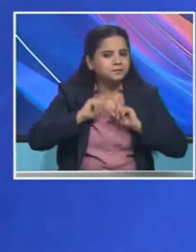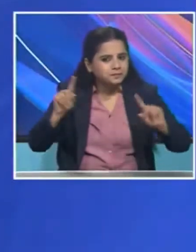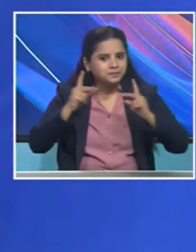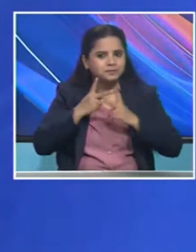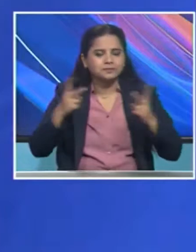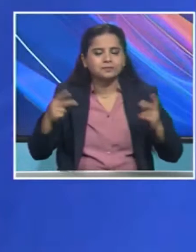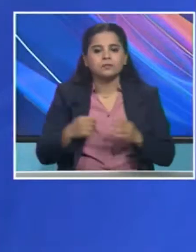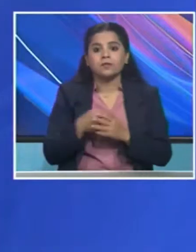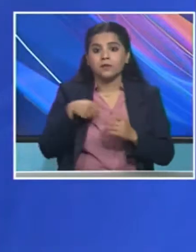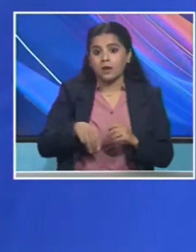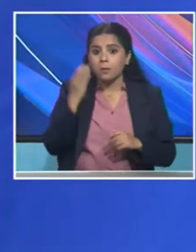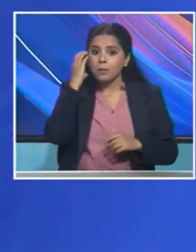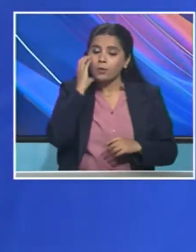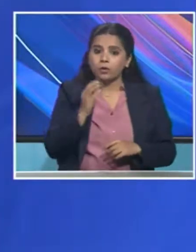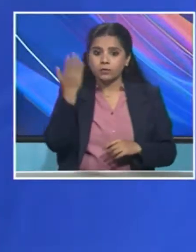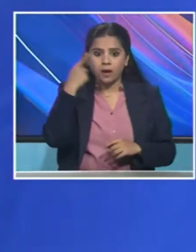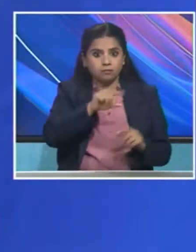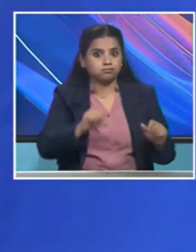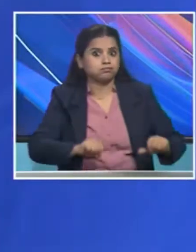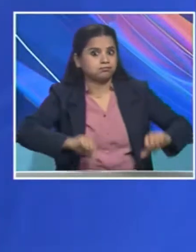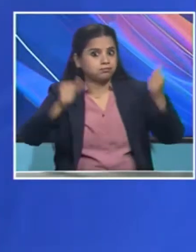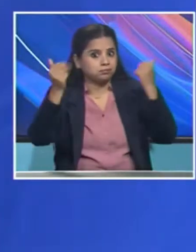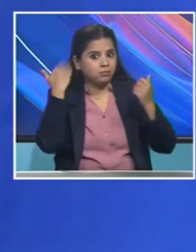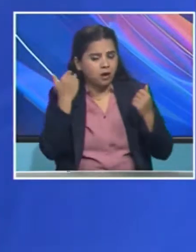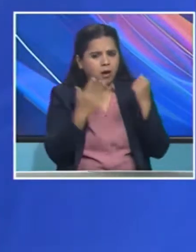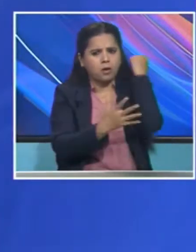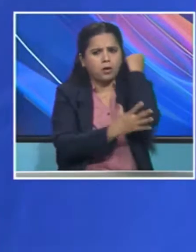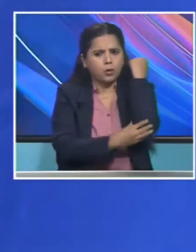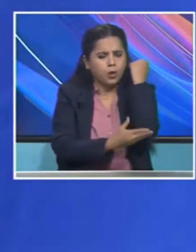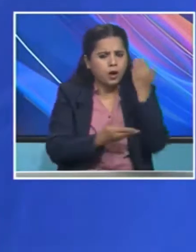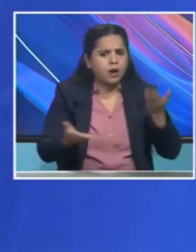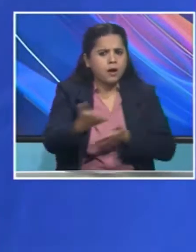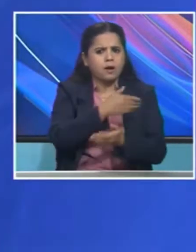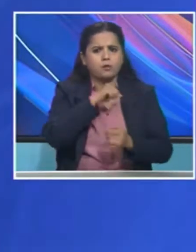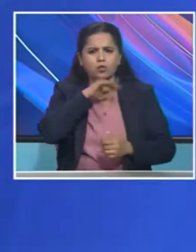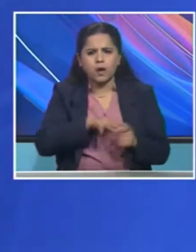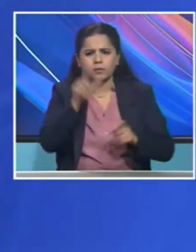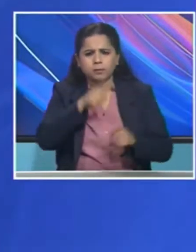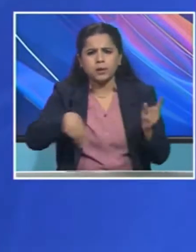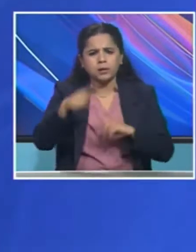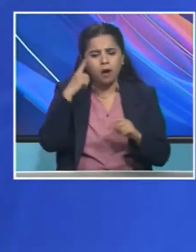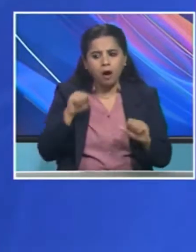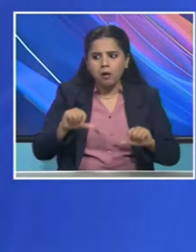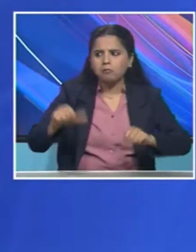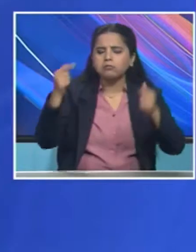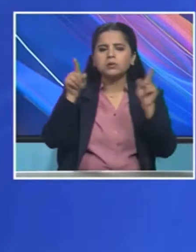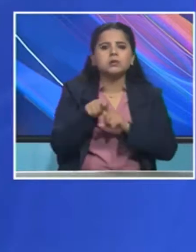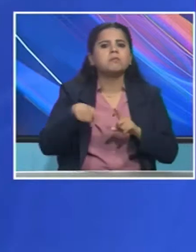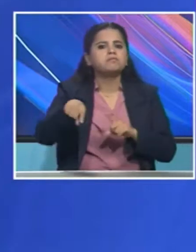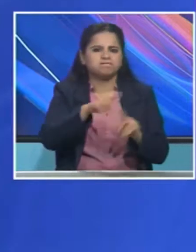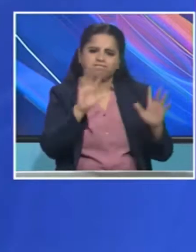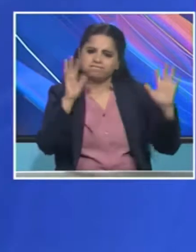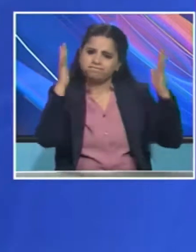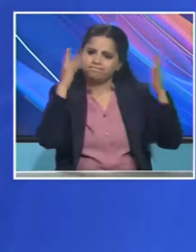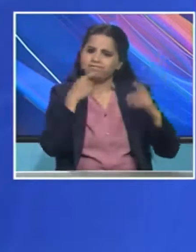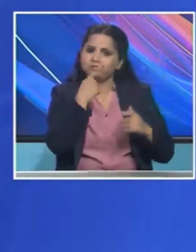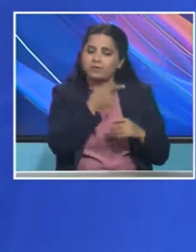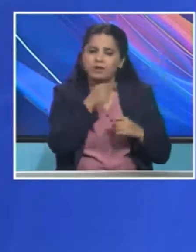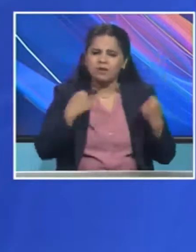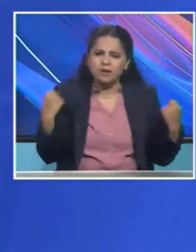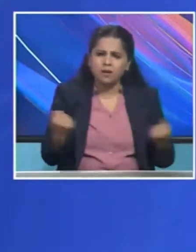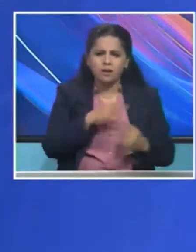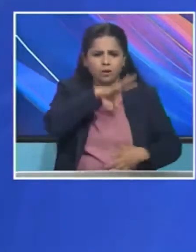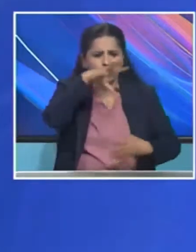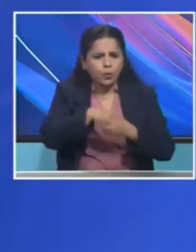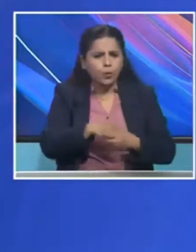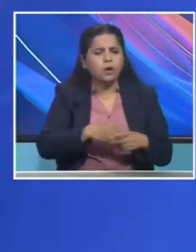प्रधानमंत्री नरेंद्र मोदी ने भी उनकी जीत को गरीबों, पिछड़ों और हाशिए के लोगों की जीत करार दिया तो उनके प्रशासनिक अनुभव से देश को